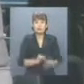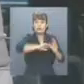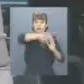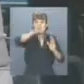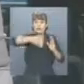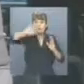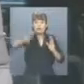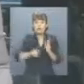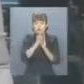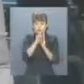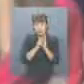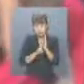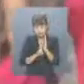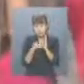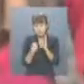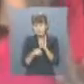ำกว่า10 องศาเซลเซียส